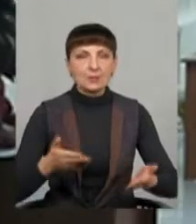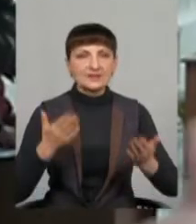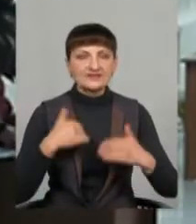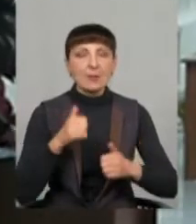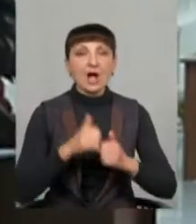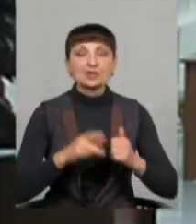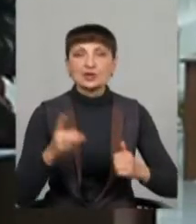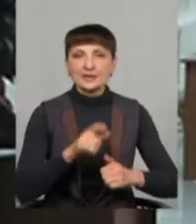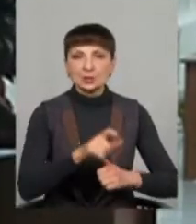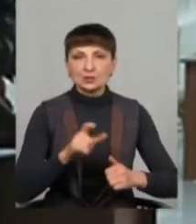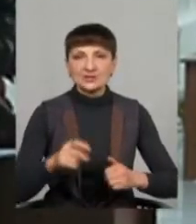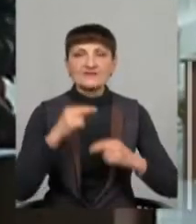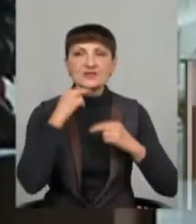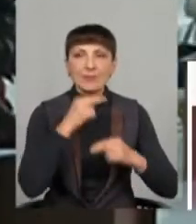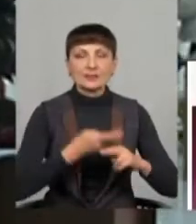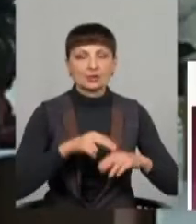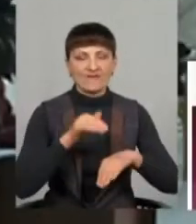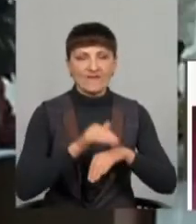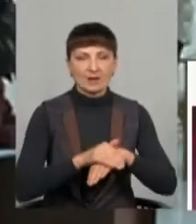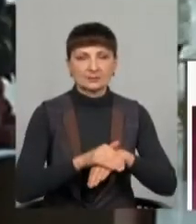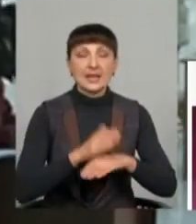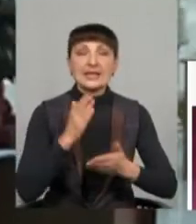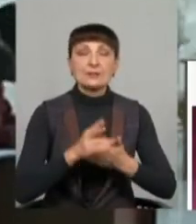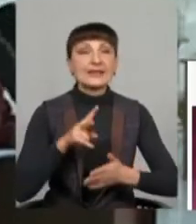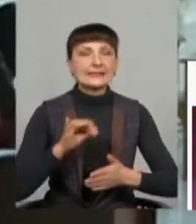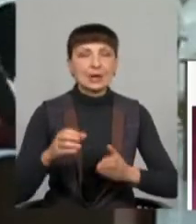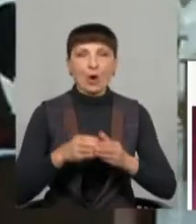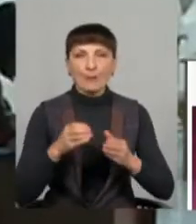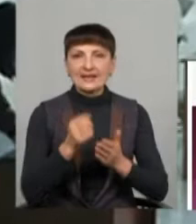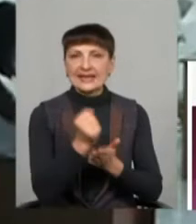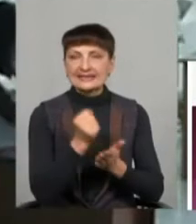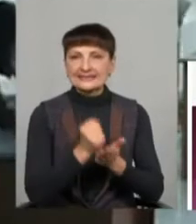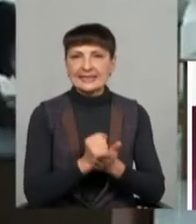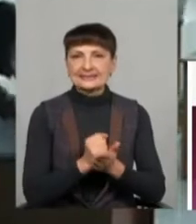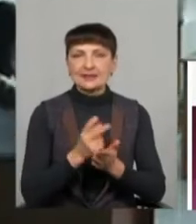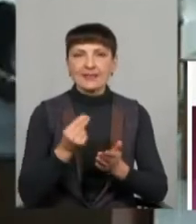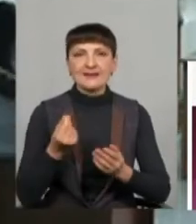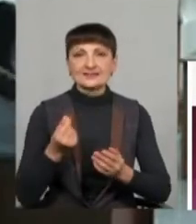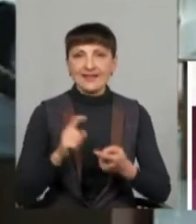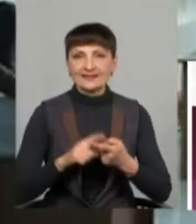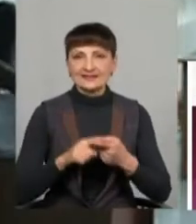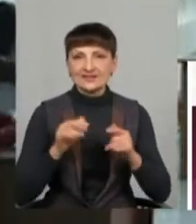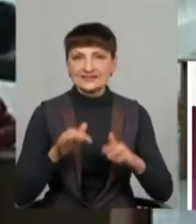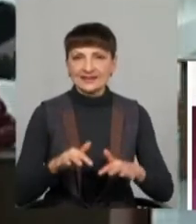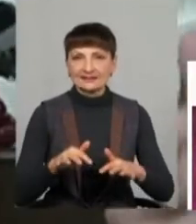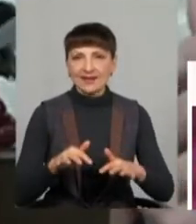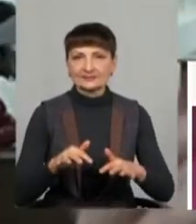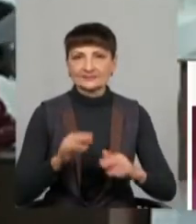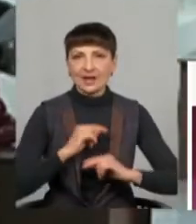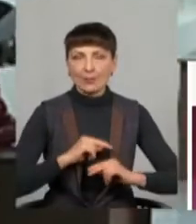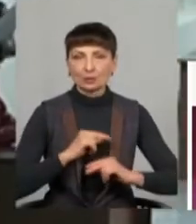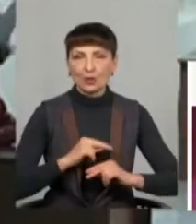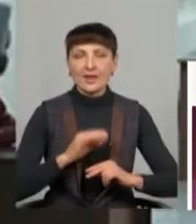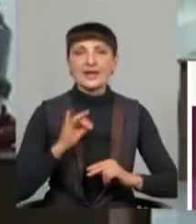раз обращать внимание на такие факты, имеет ли компания именно лицензию на привлечение средств, лицензию на осуществление инвест-деятельности,